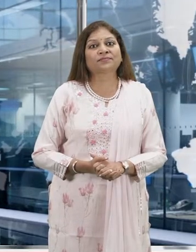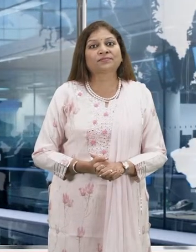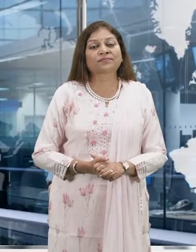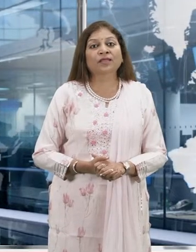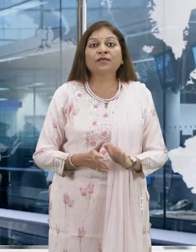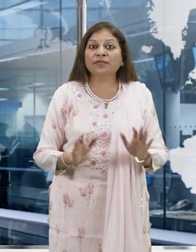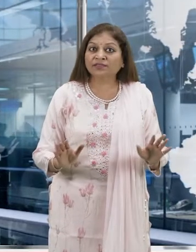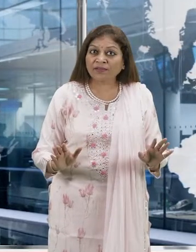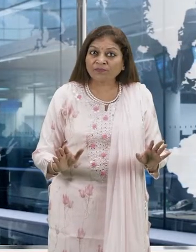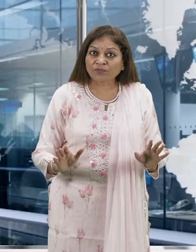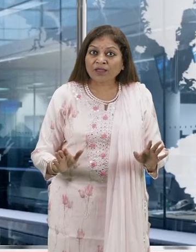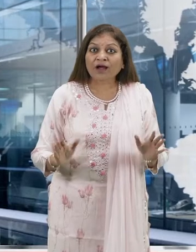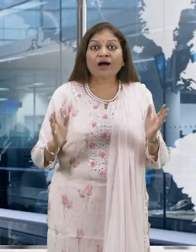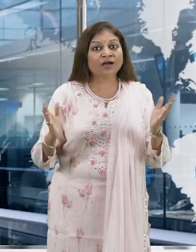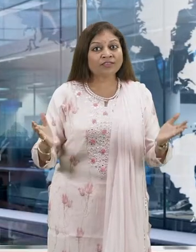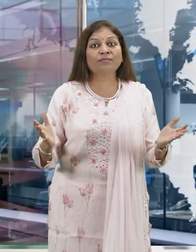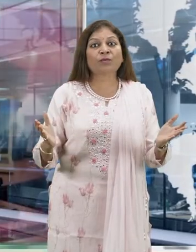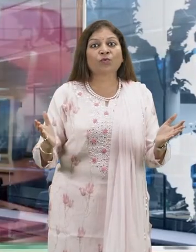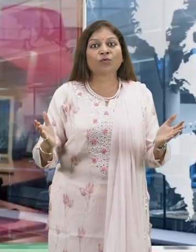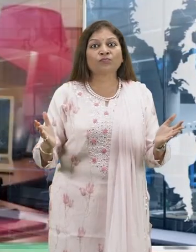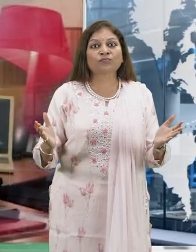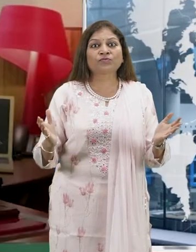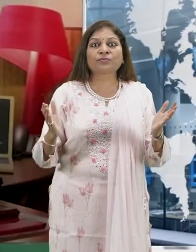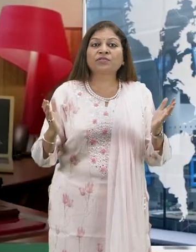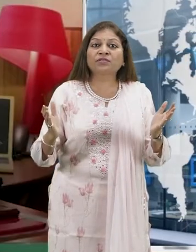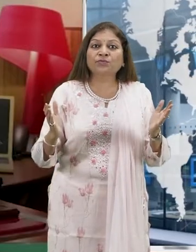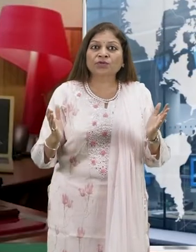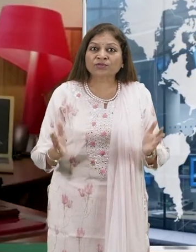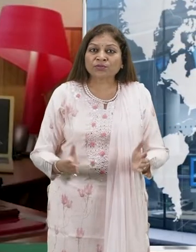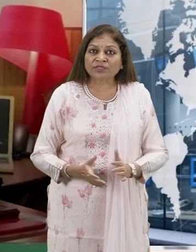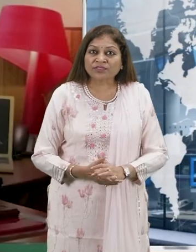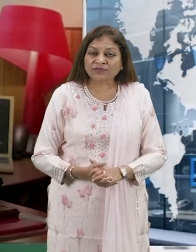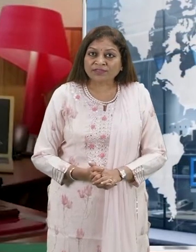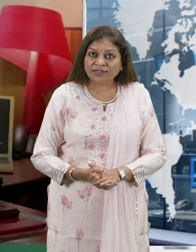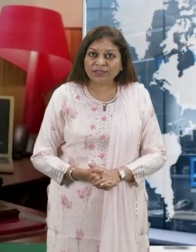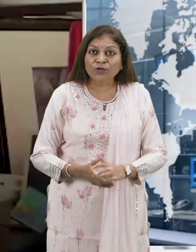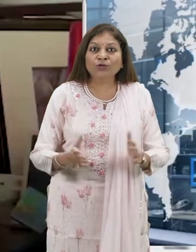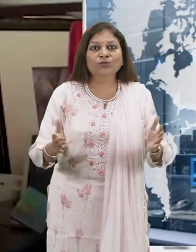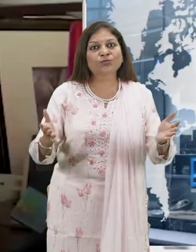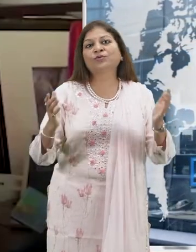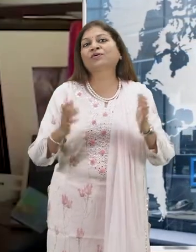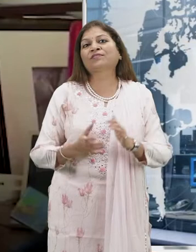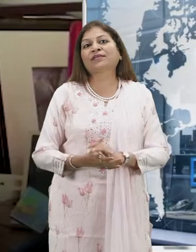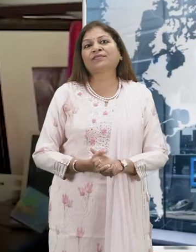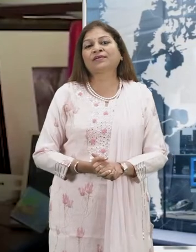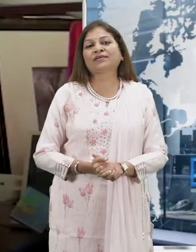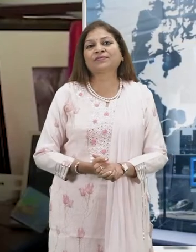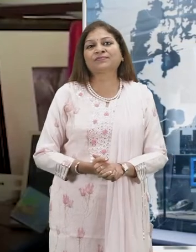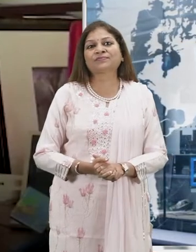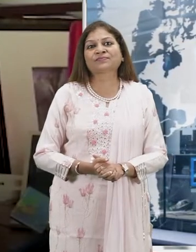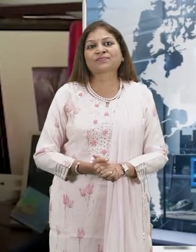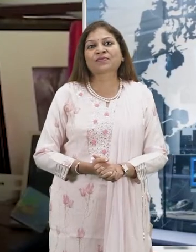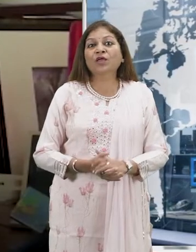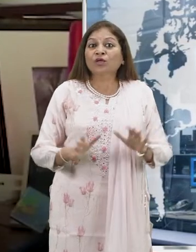है। इनमें से आज हम आपको दिमित्री मुरातो के जीवन से रूबरू करवाने वाले